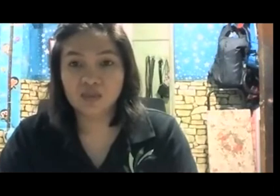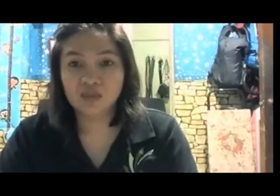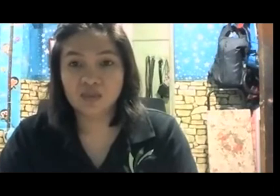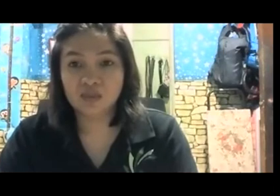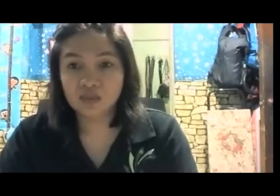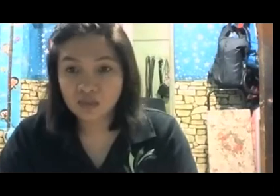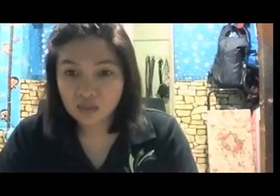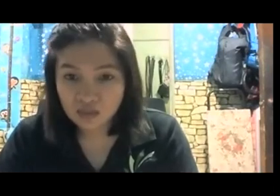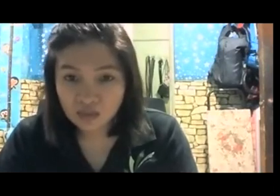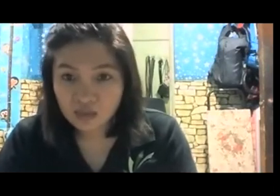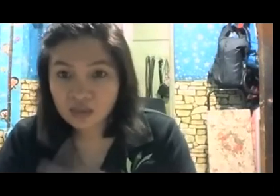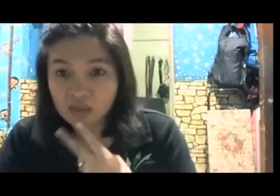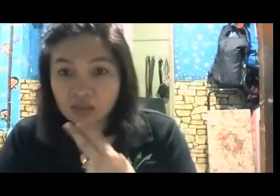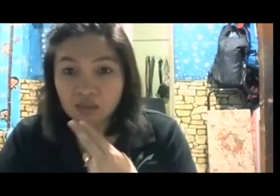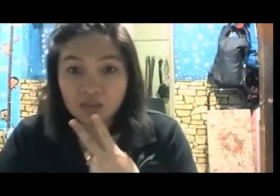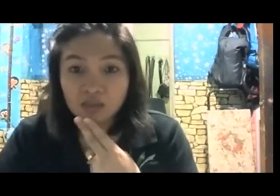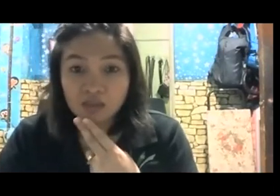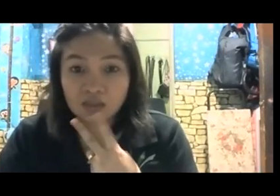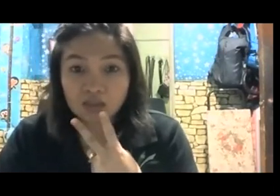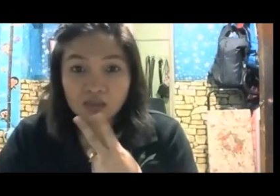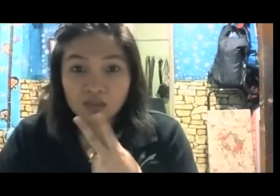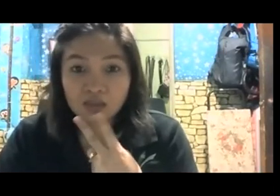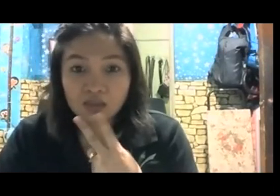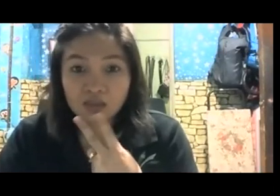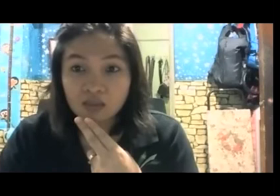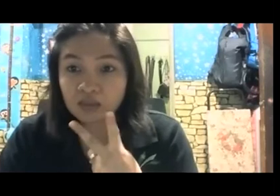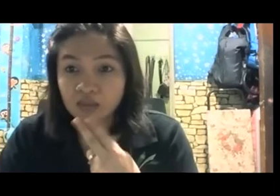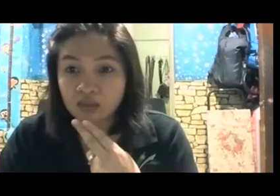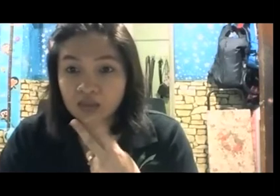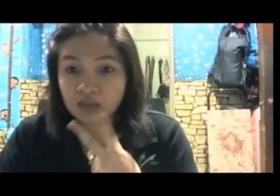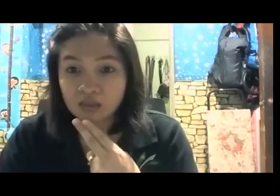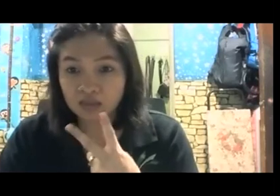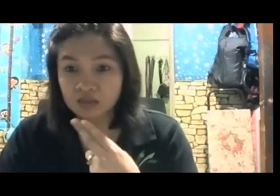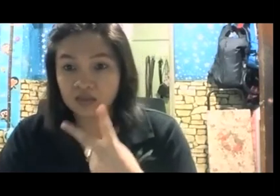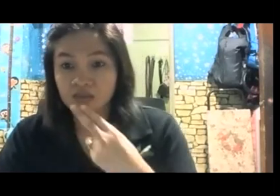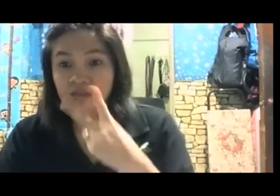받게 될 거야. 그건 신호가 없는 것보다 나를 더 힘들게 할 거야.